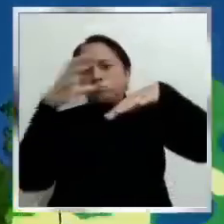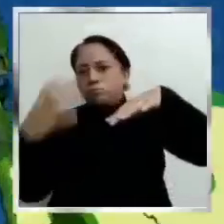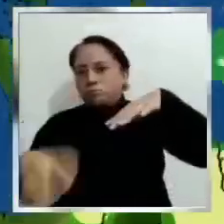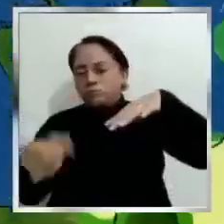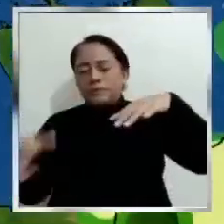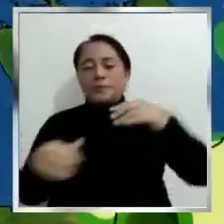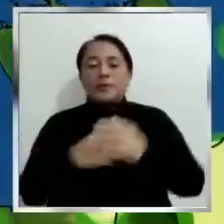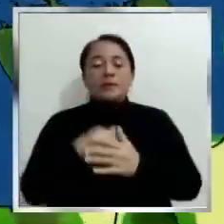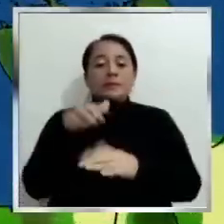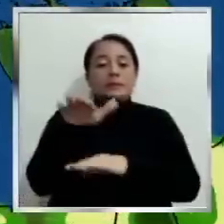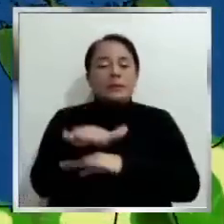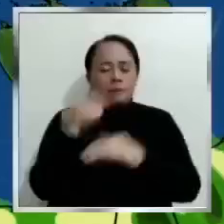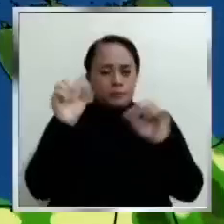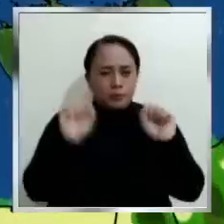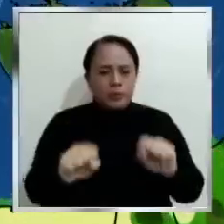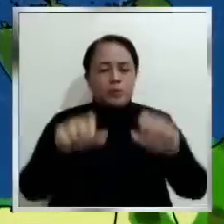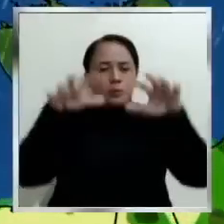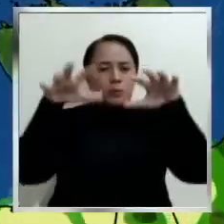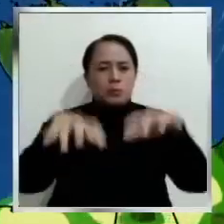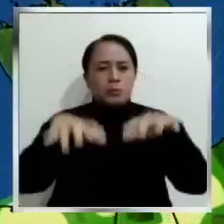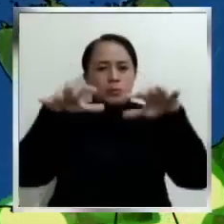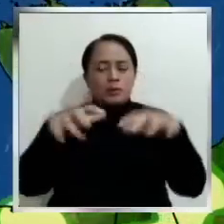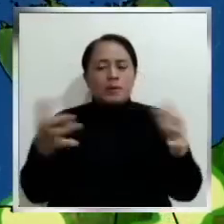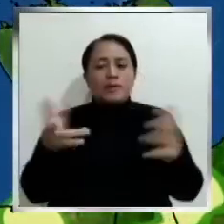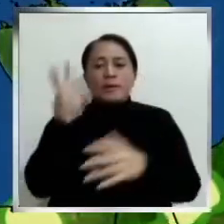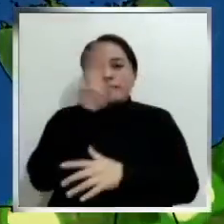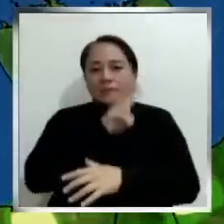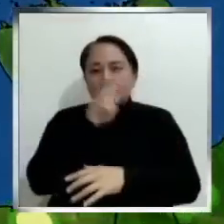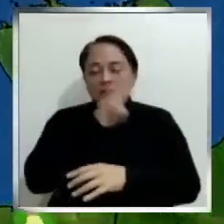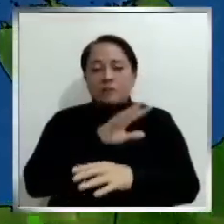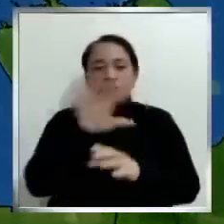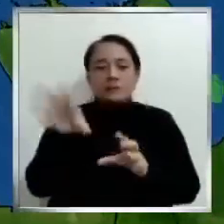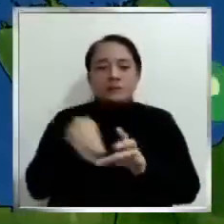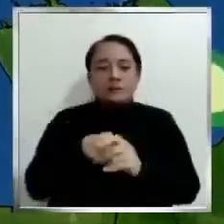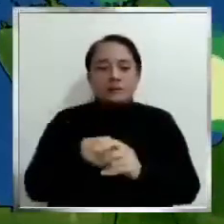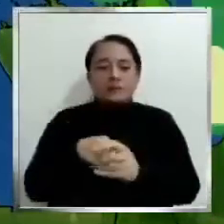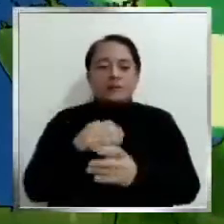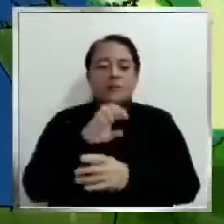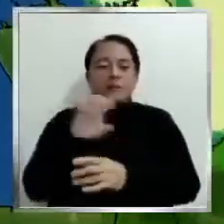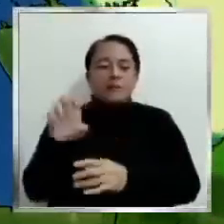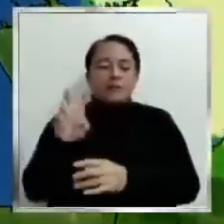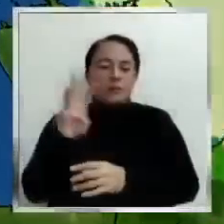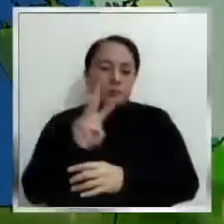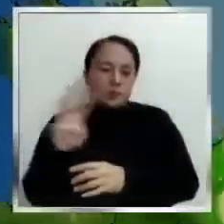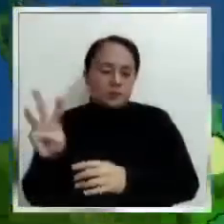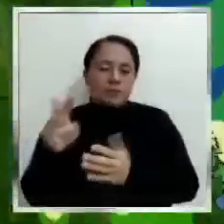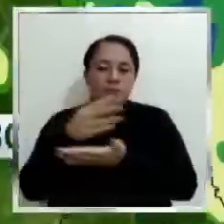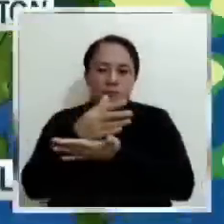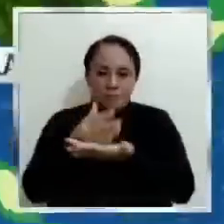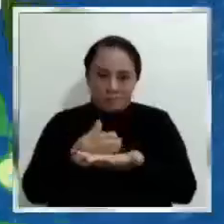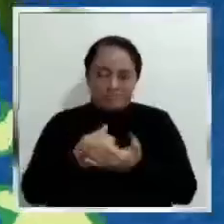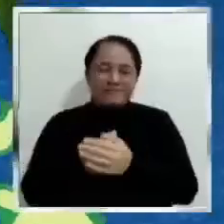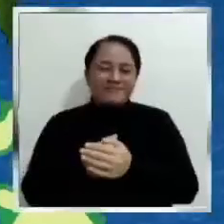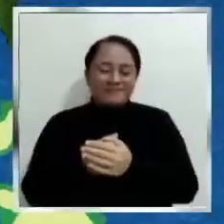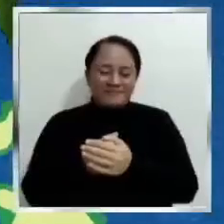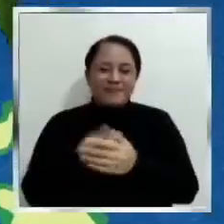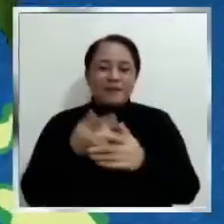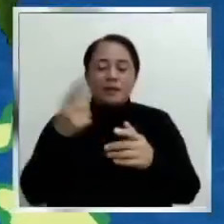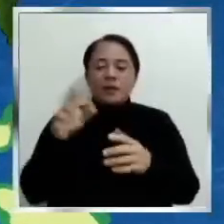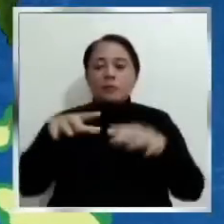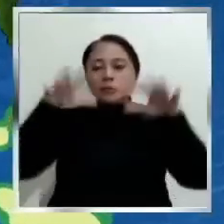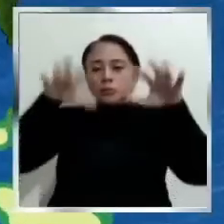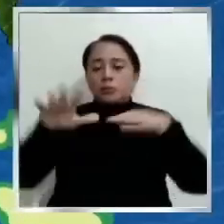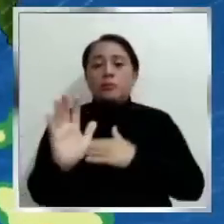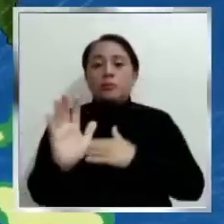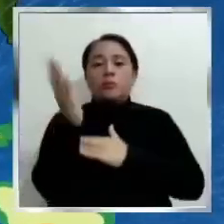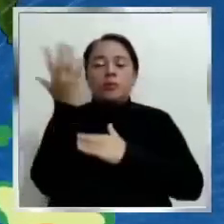hapon din posibleng umulan sa Visayas, kabilang ang eastern at western portions. May pag-ulan din sa umaga sa